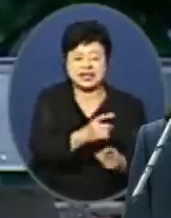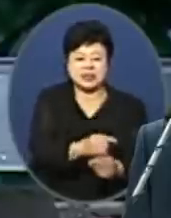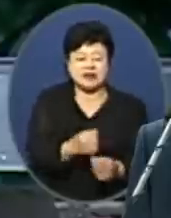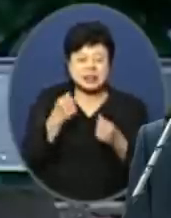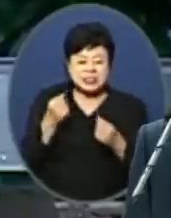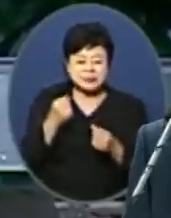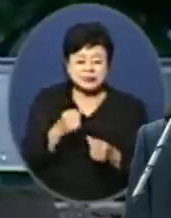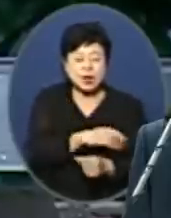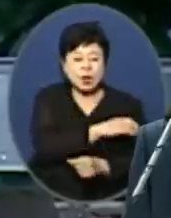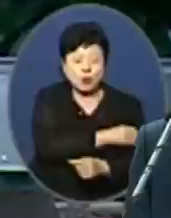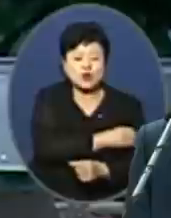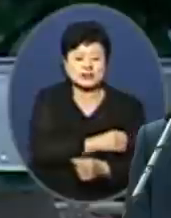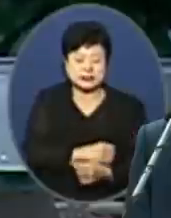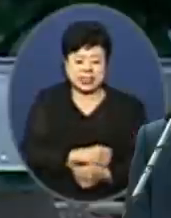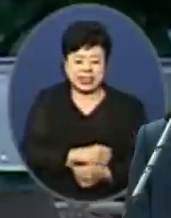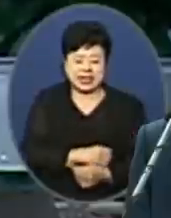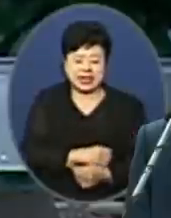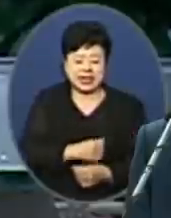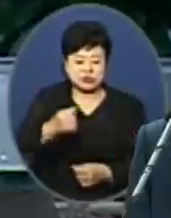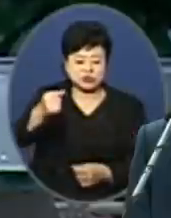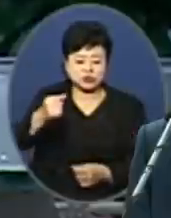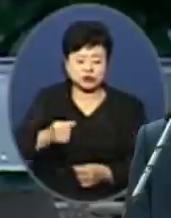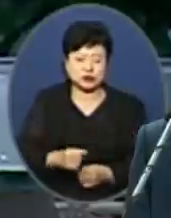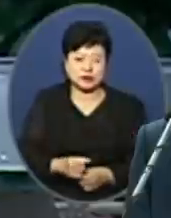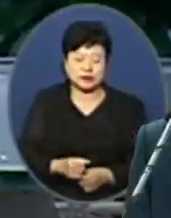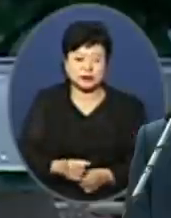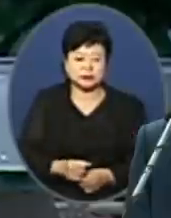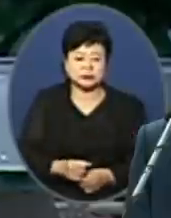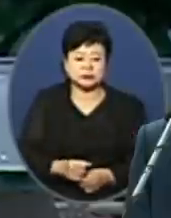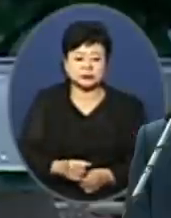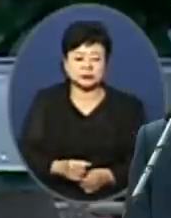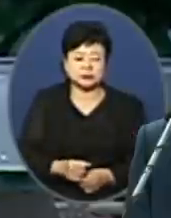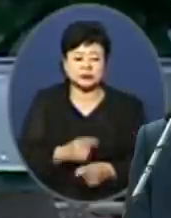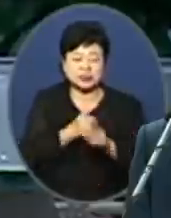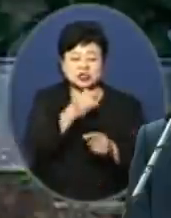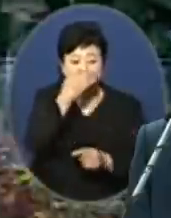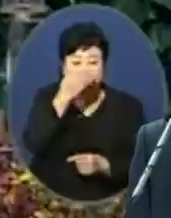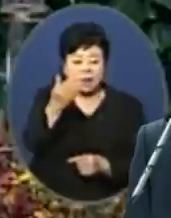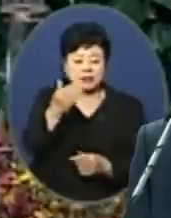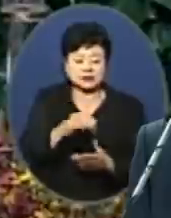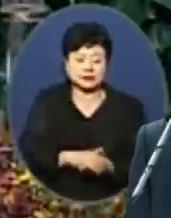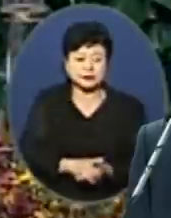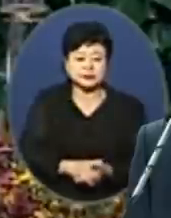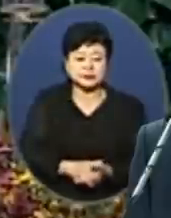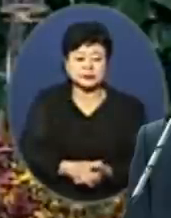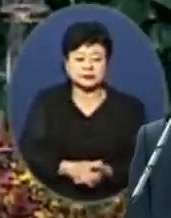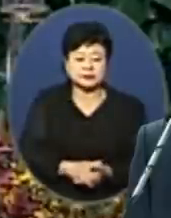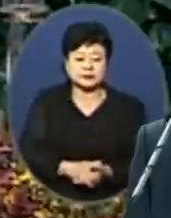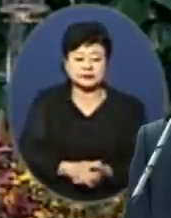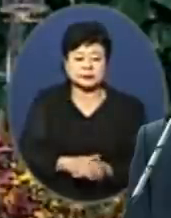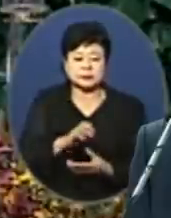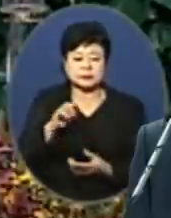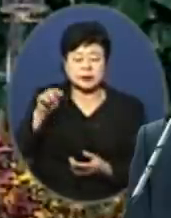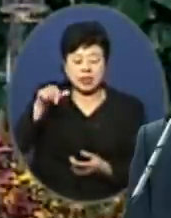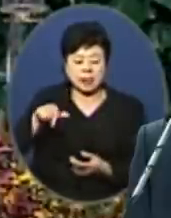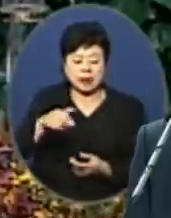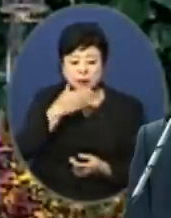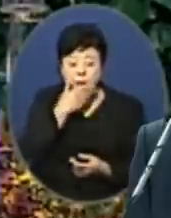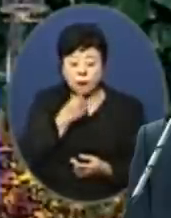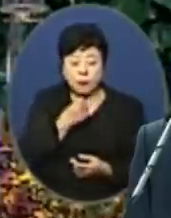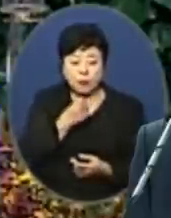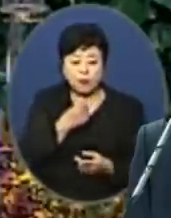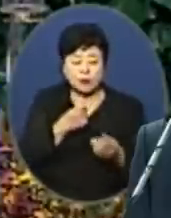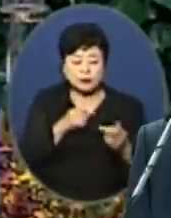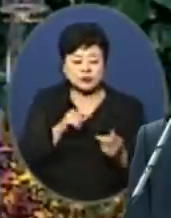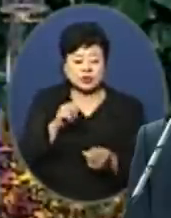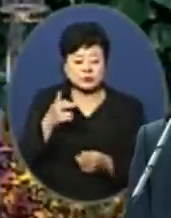권세에 어림도 없습니다. 순종해야 되는 것입니다. 마가복음 16장 17절에 그러므로 믿는